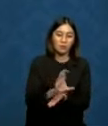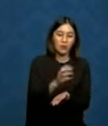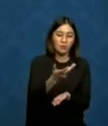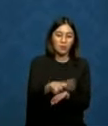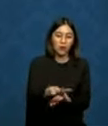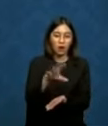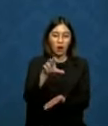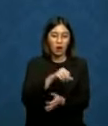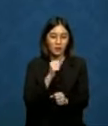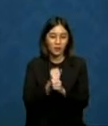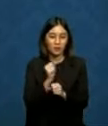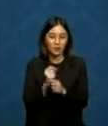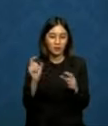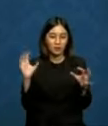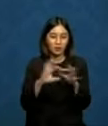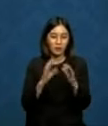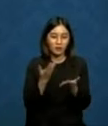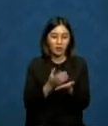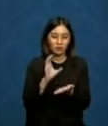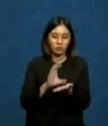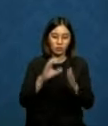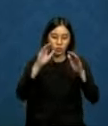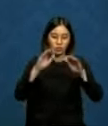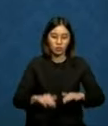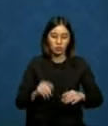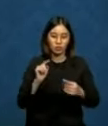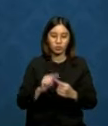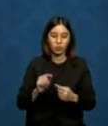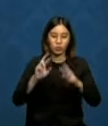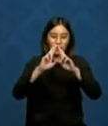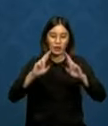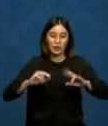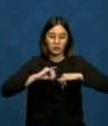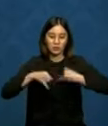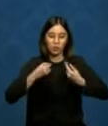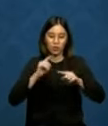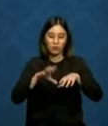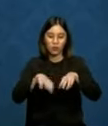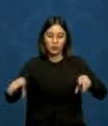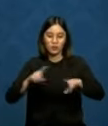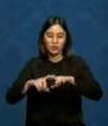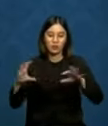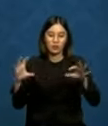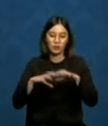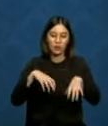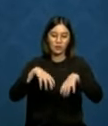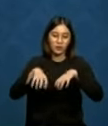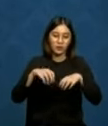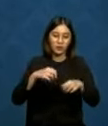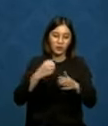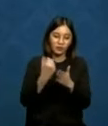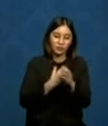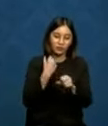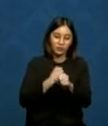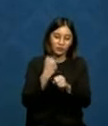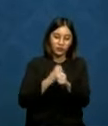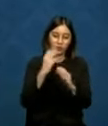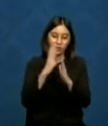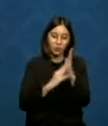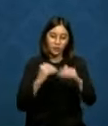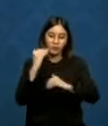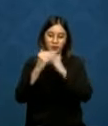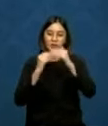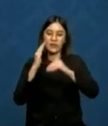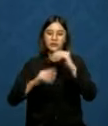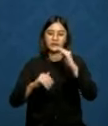เขาจะเอาไปทำในการลดต้นทุนให้กับสถานประกอบการในเรื่องของการฝึกอบรมเรื่องของการพัฒนาทักษะฝีมือแรง